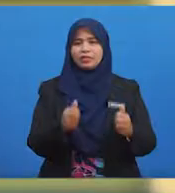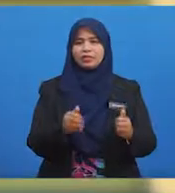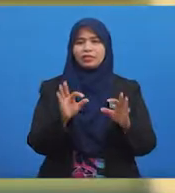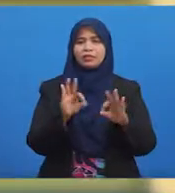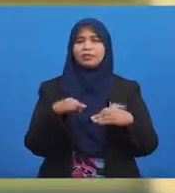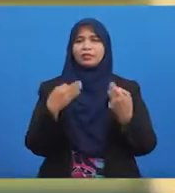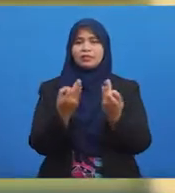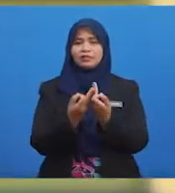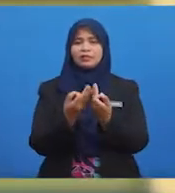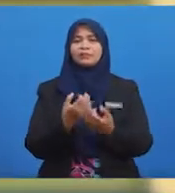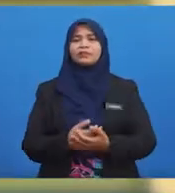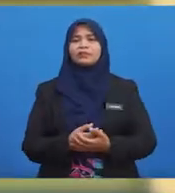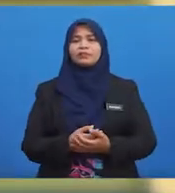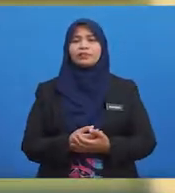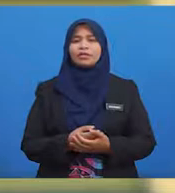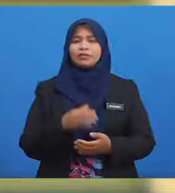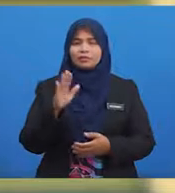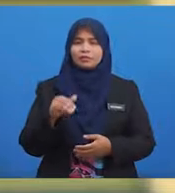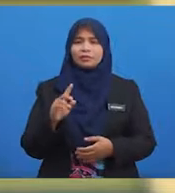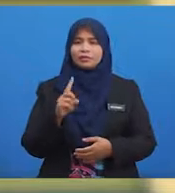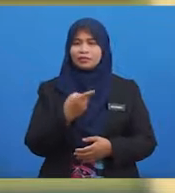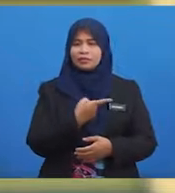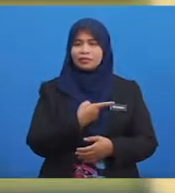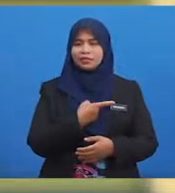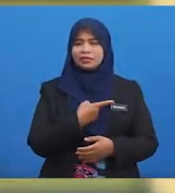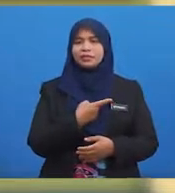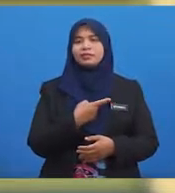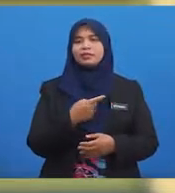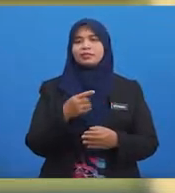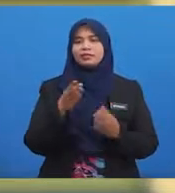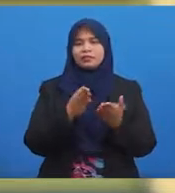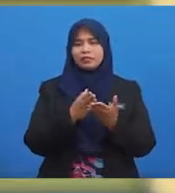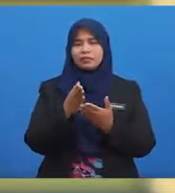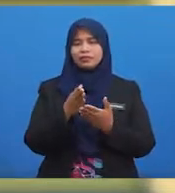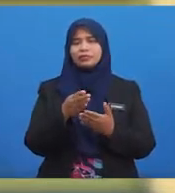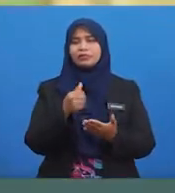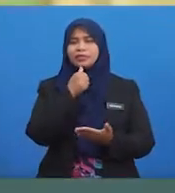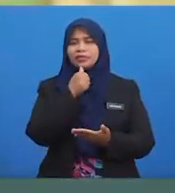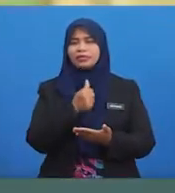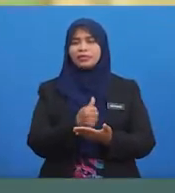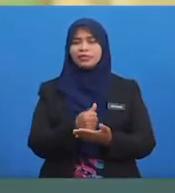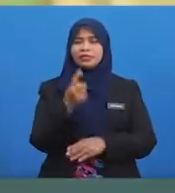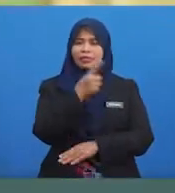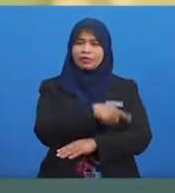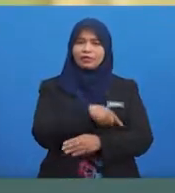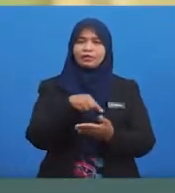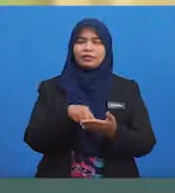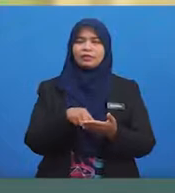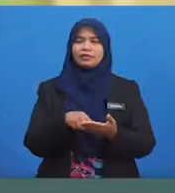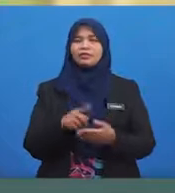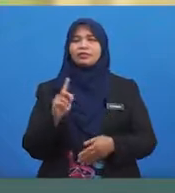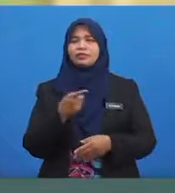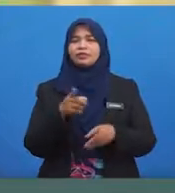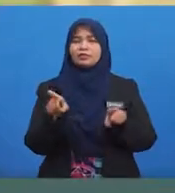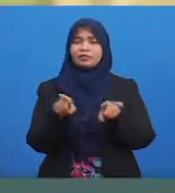baik murid-murid sebelum kita mendalami nilai Hari ini marilah kita sama-sama